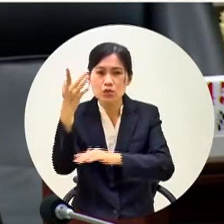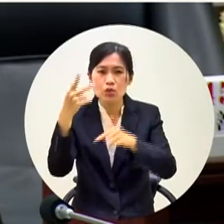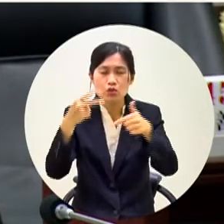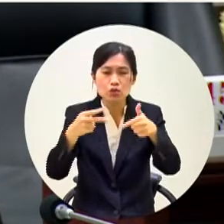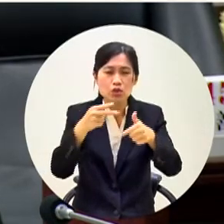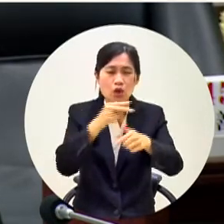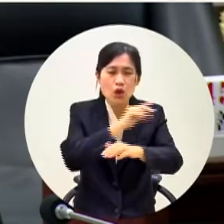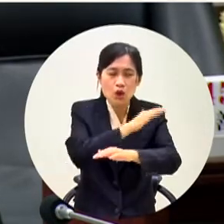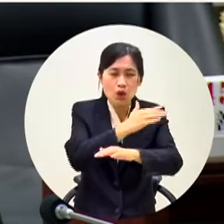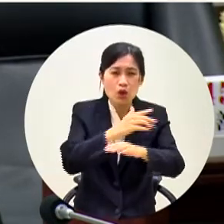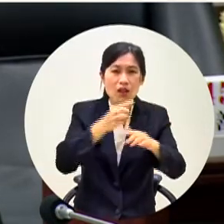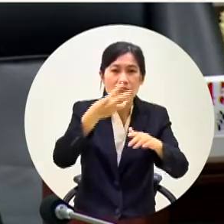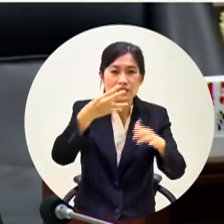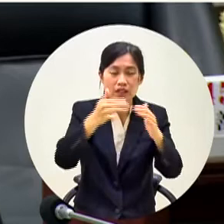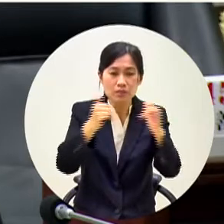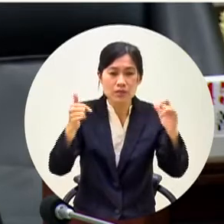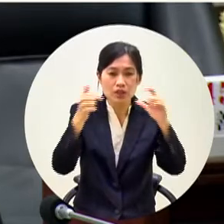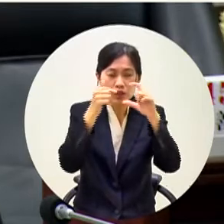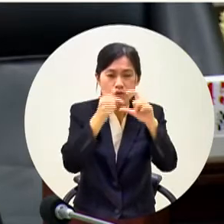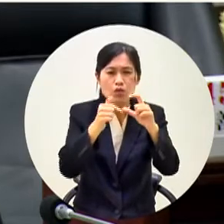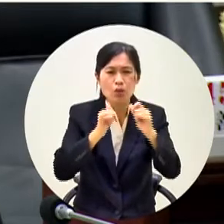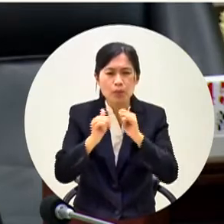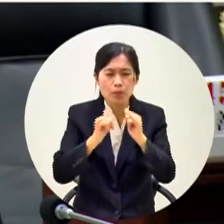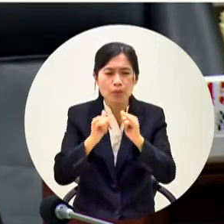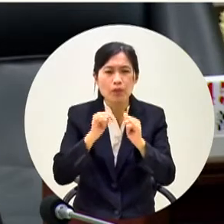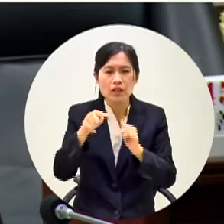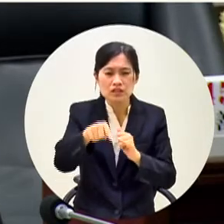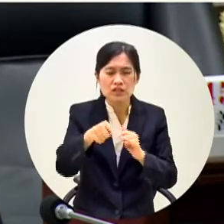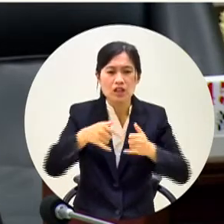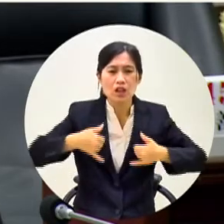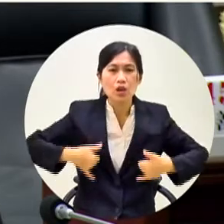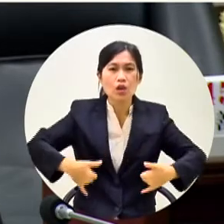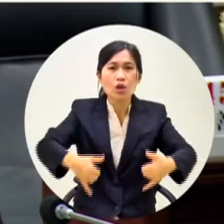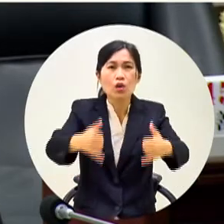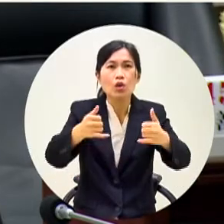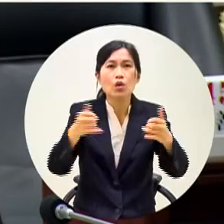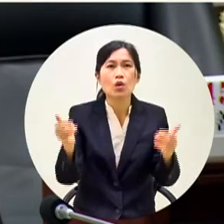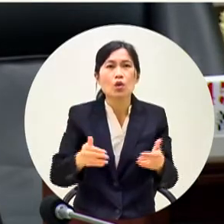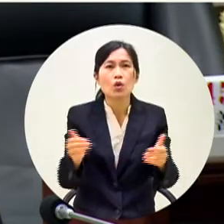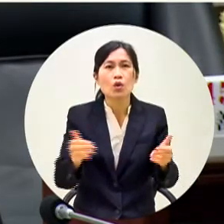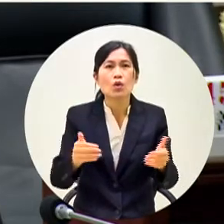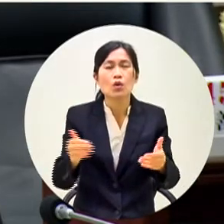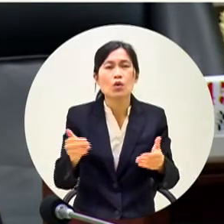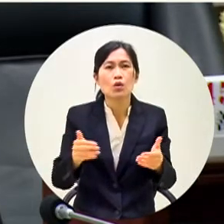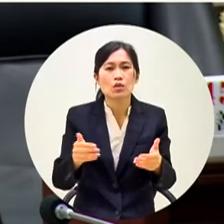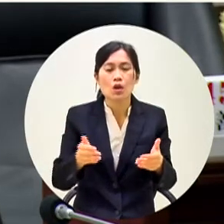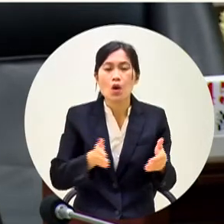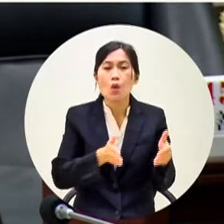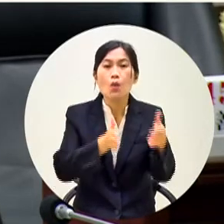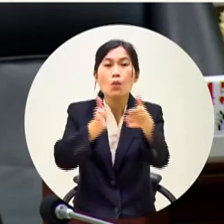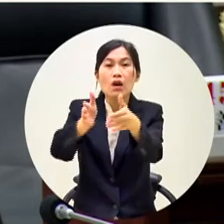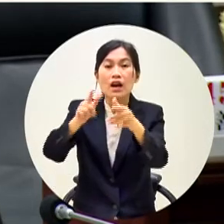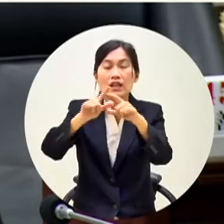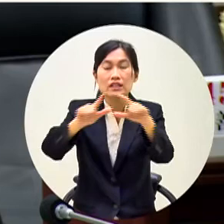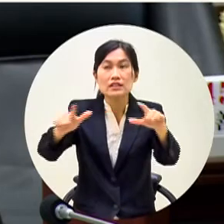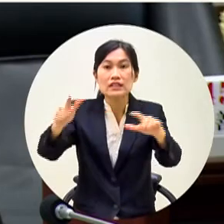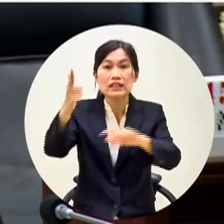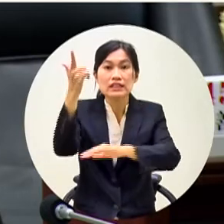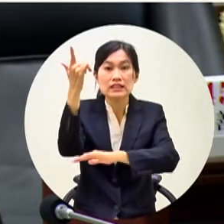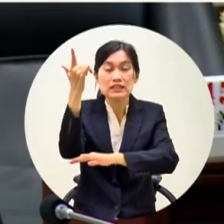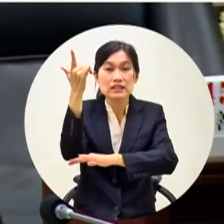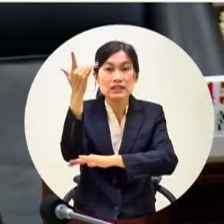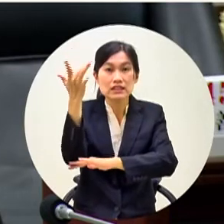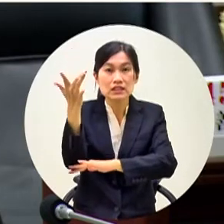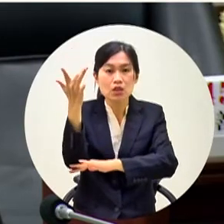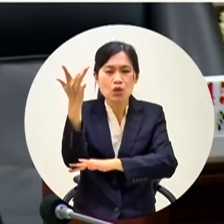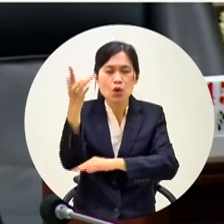区的民众，即条路内底工厂，即嘛是要通往大邱，有一条会算主要的